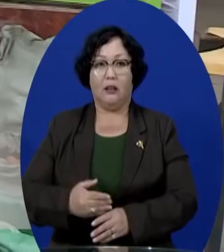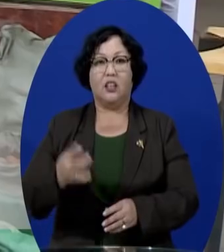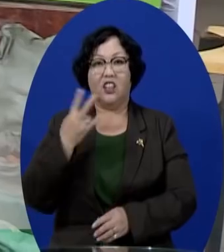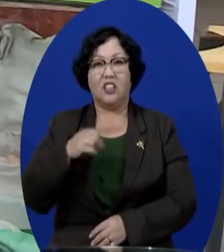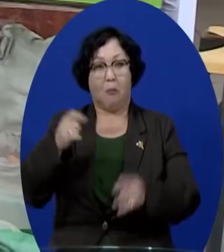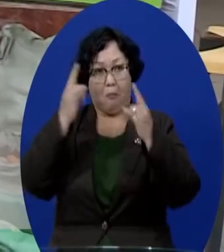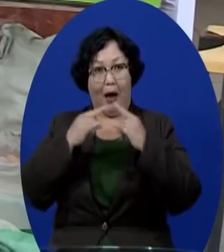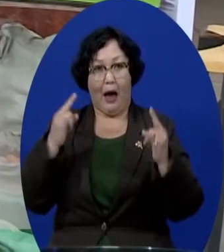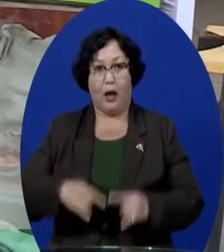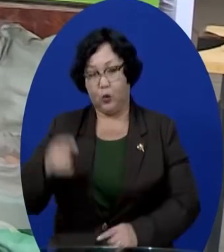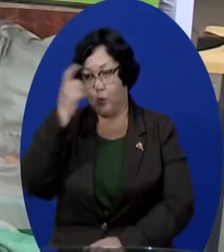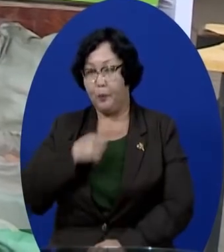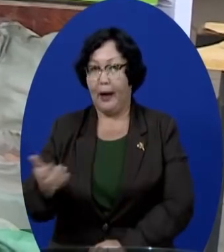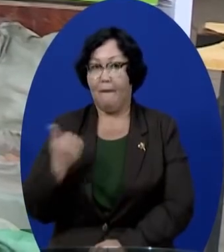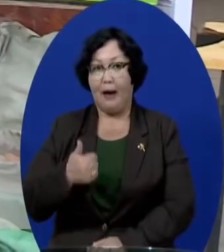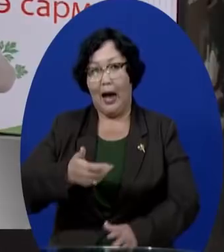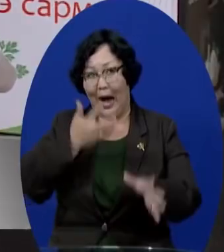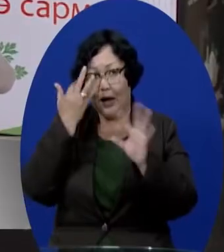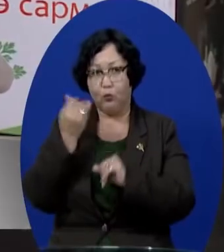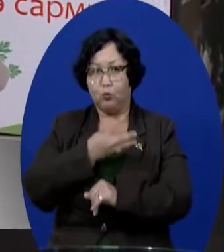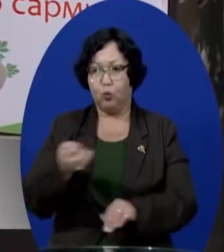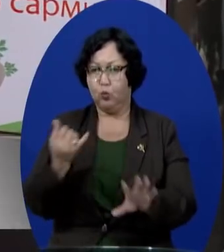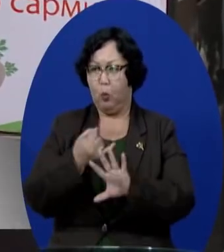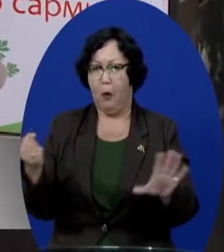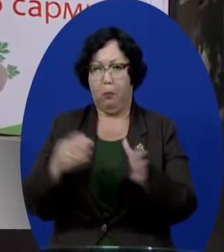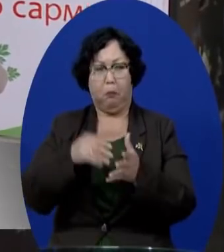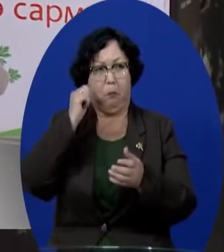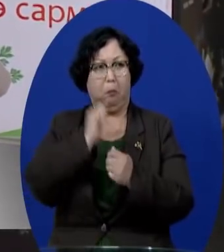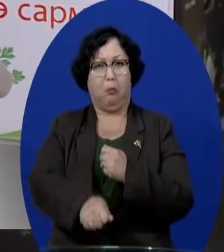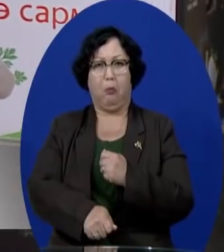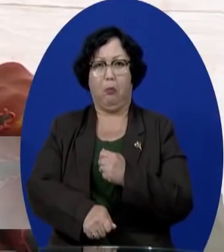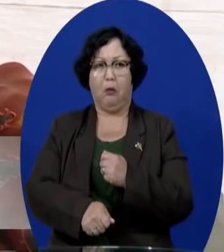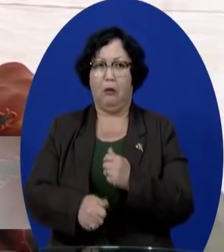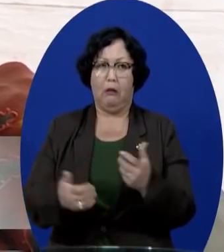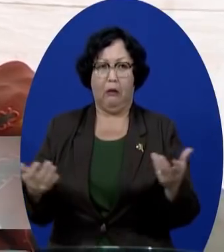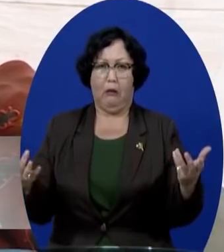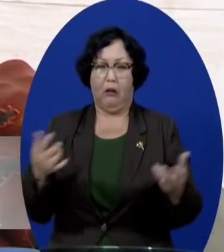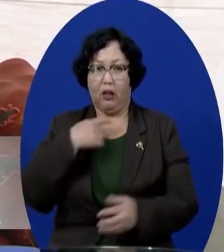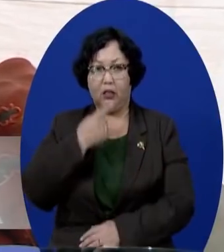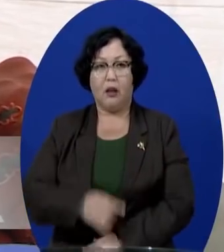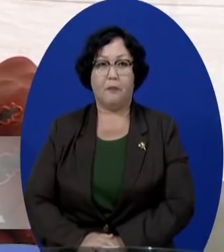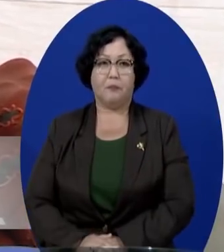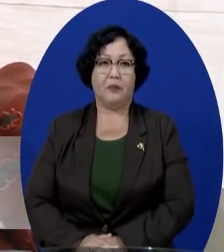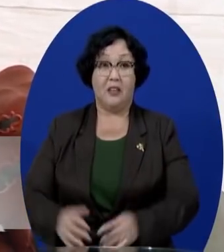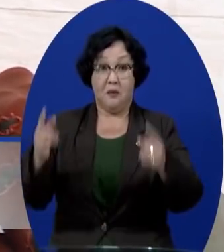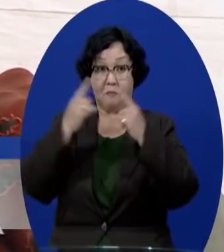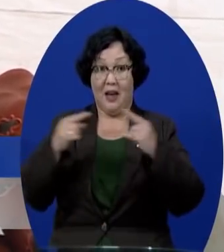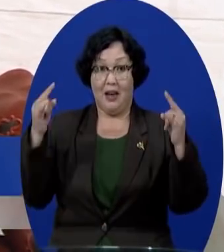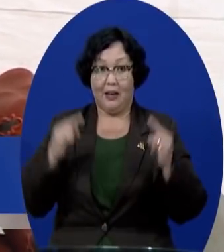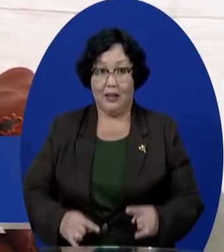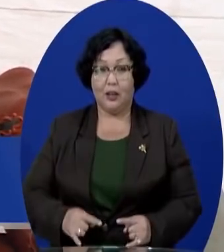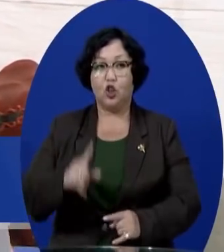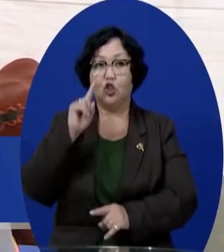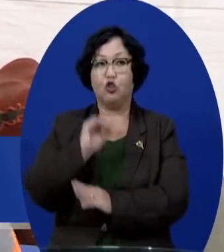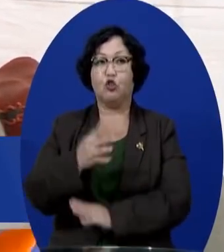ч асрын түрээсэнд ногоочд 10 хоноод л 400-аас 600 мянган төгрөг төлж байна. Энэ асар ихтэл одоо 40,000 төгрөний юмтай асар